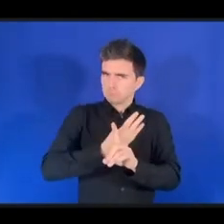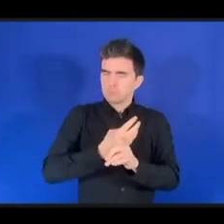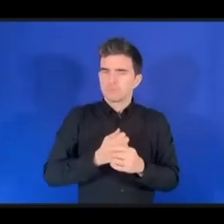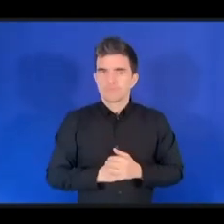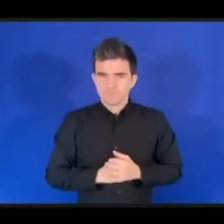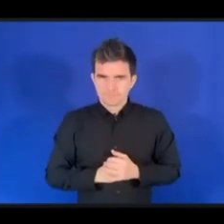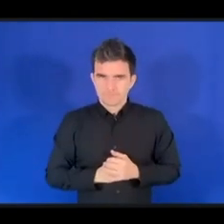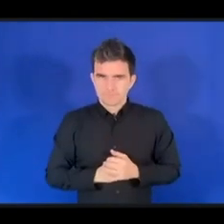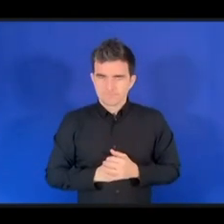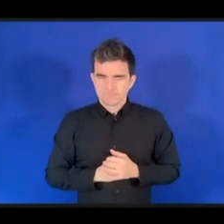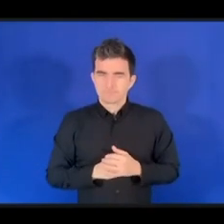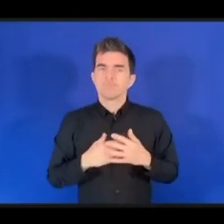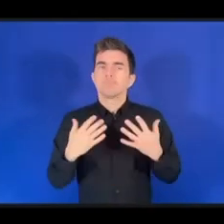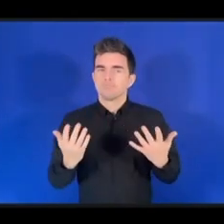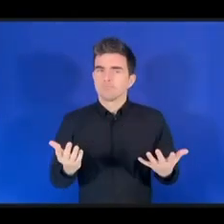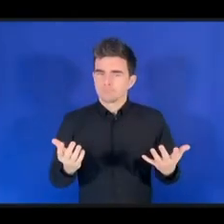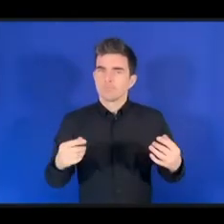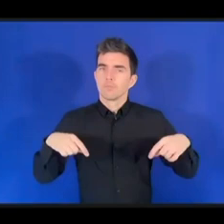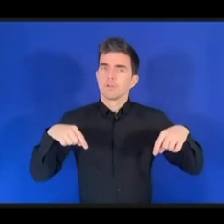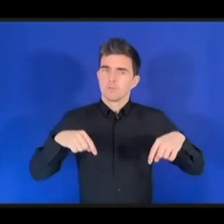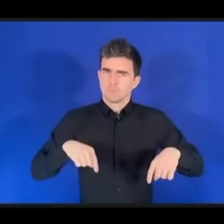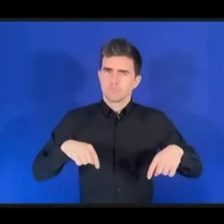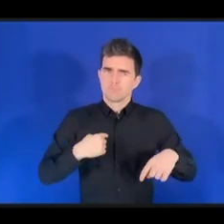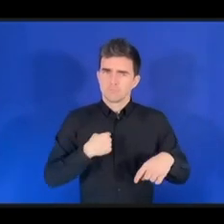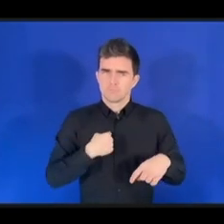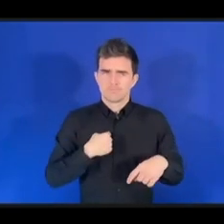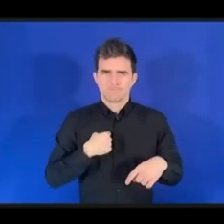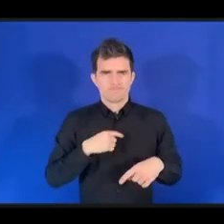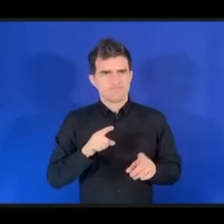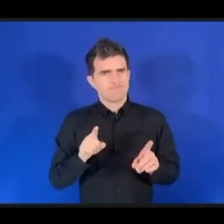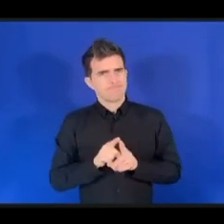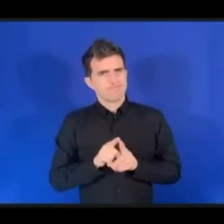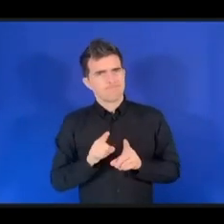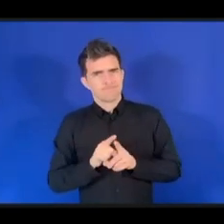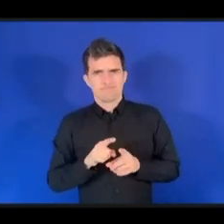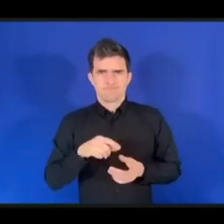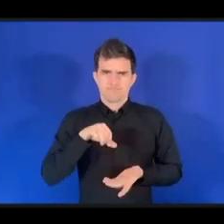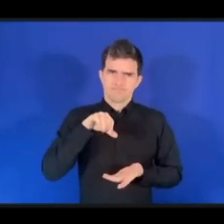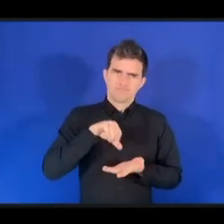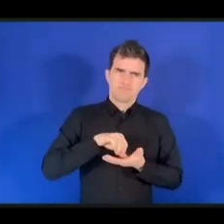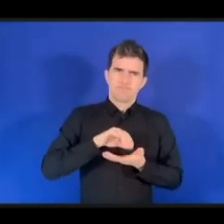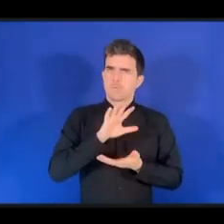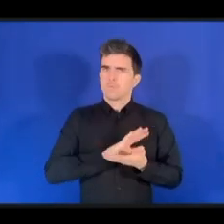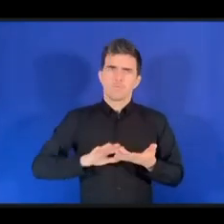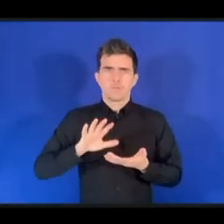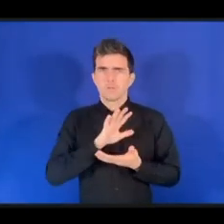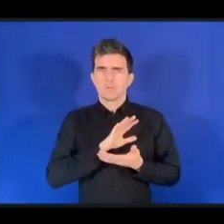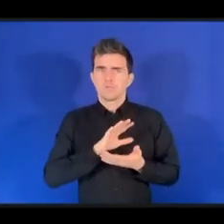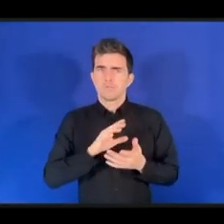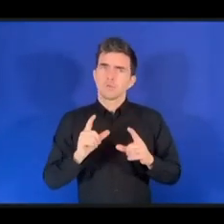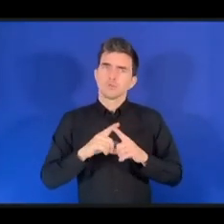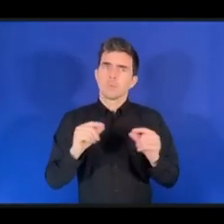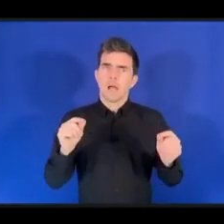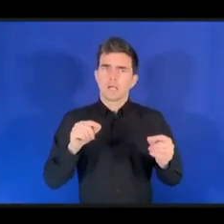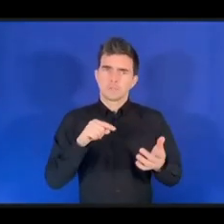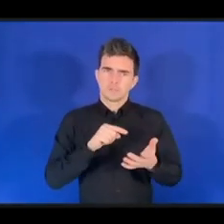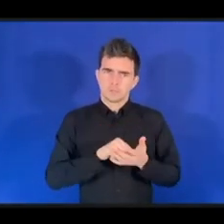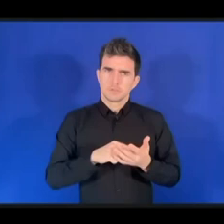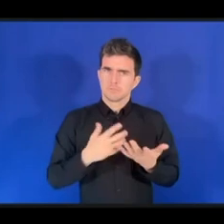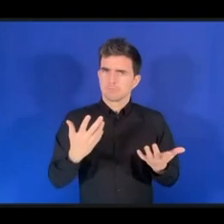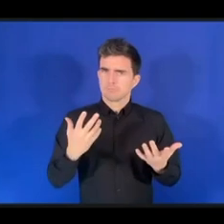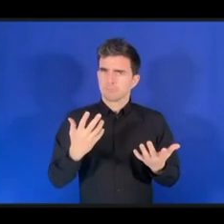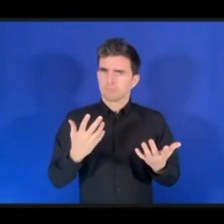كانت عاصمه اليابان لمده ال000 سنه تتمتع بجمال الطبيعه